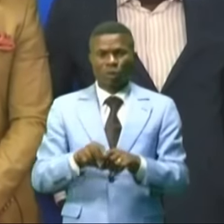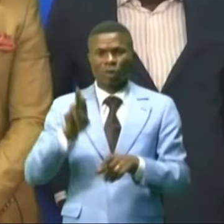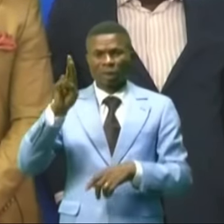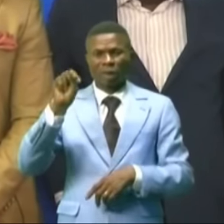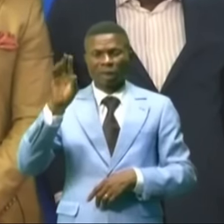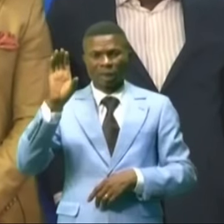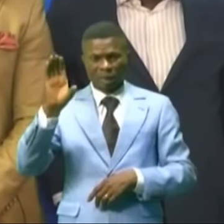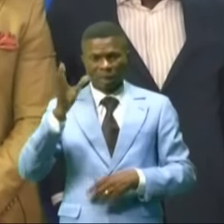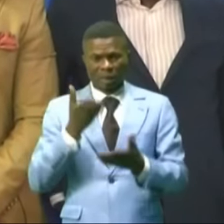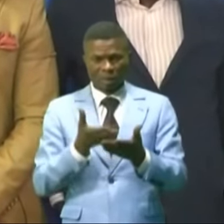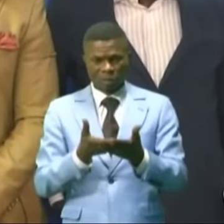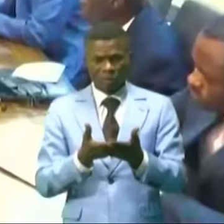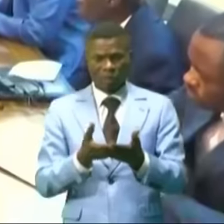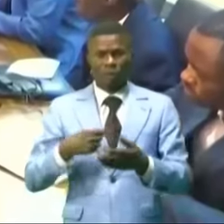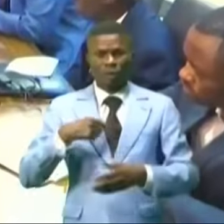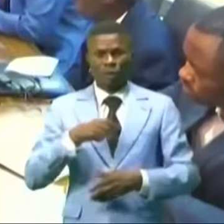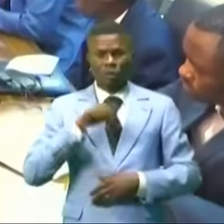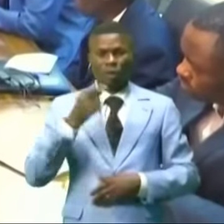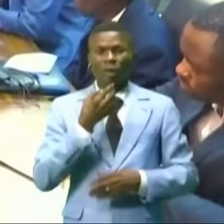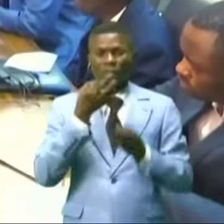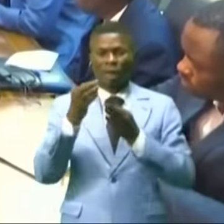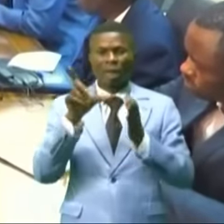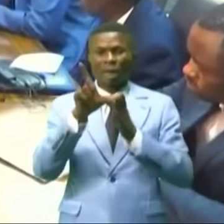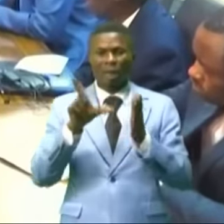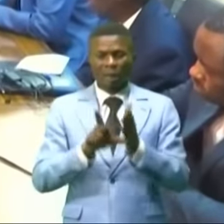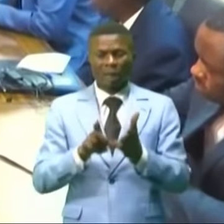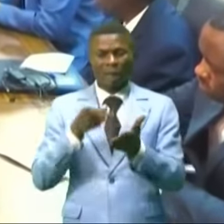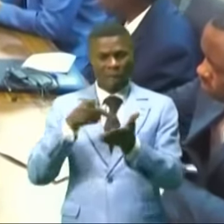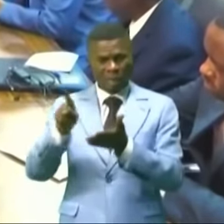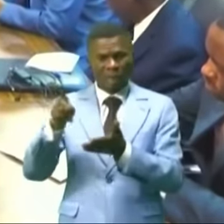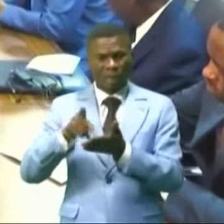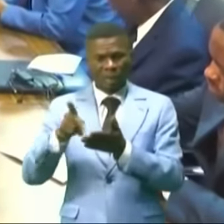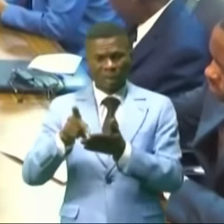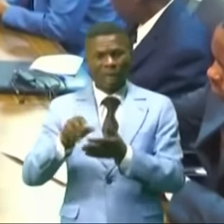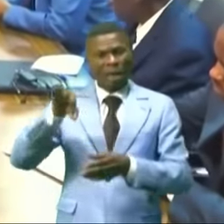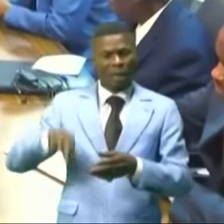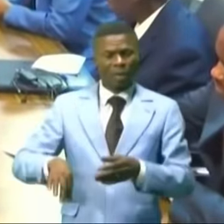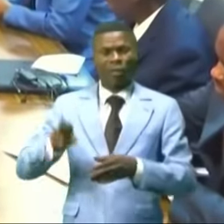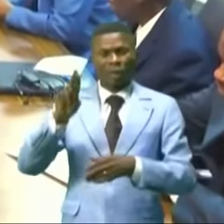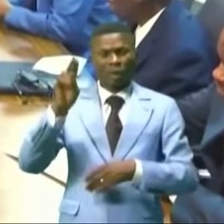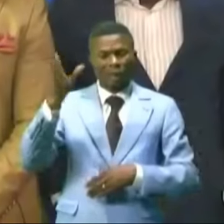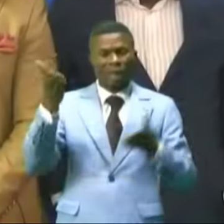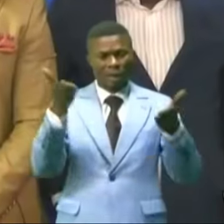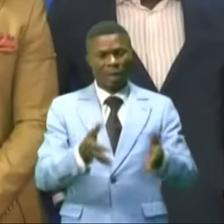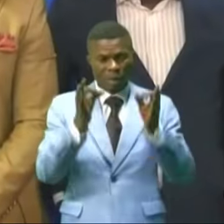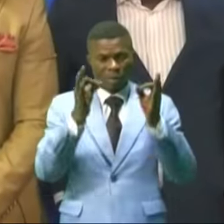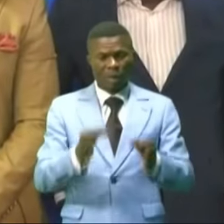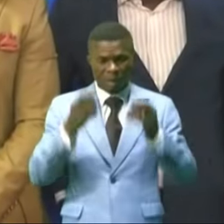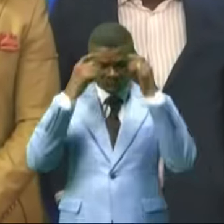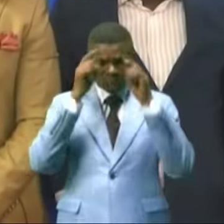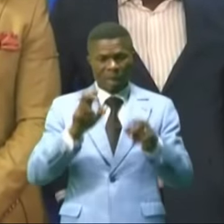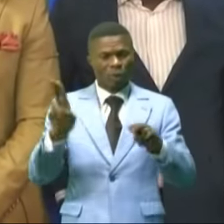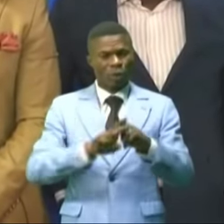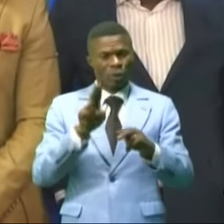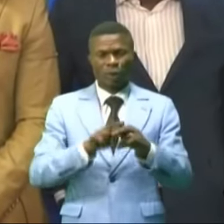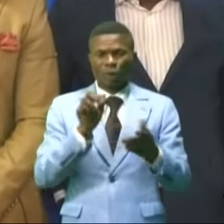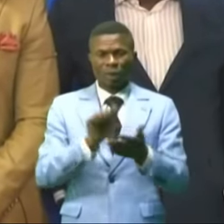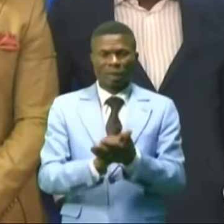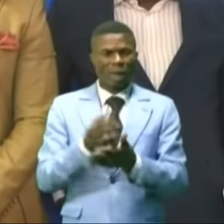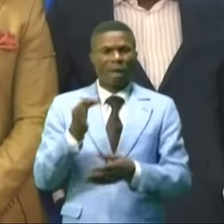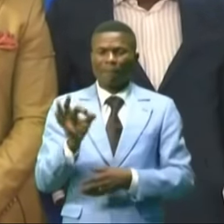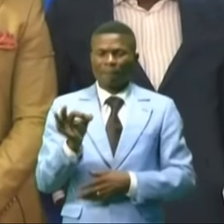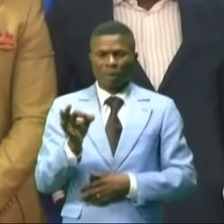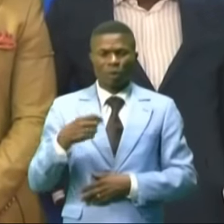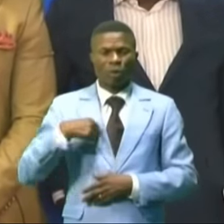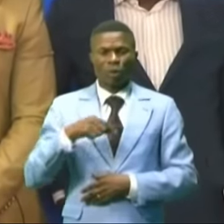faudrait dire que la loi sur la redevance existe, mais en ce qui concerne les mesures d'application, c'est pour cela que